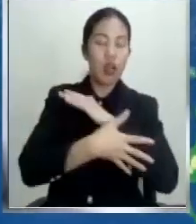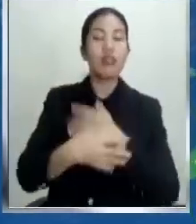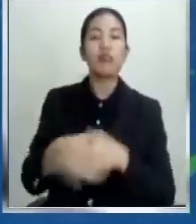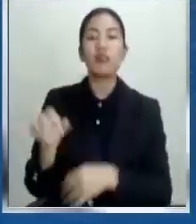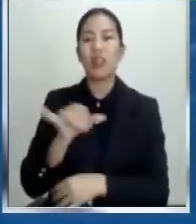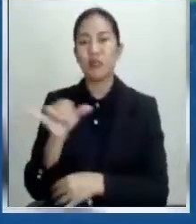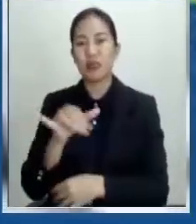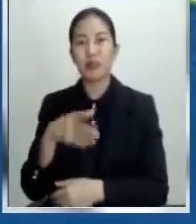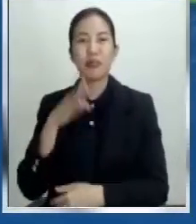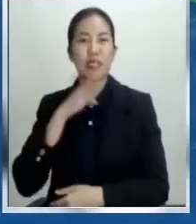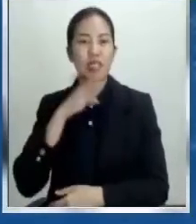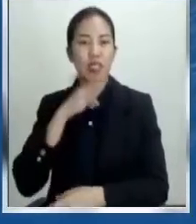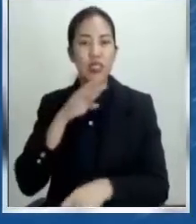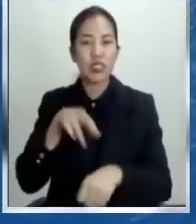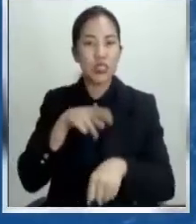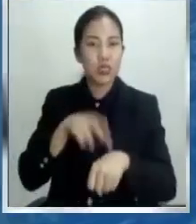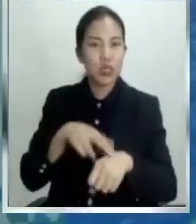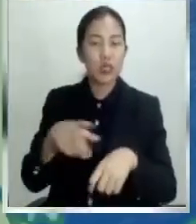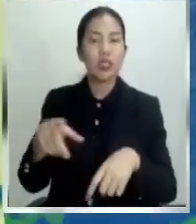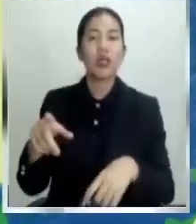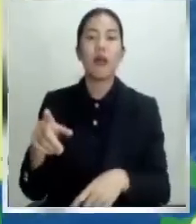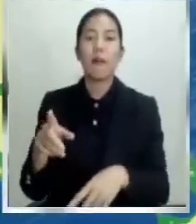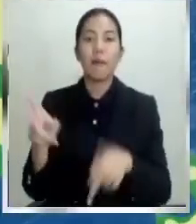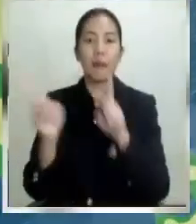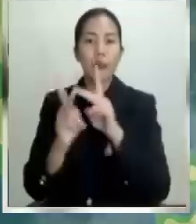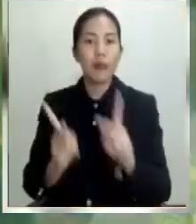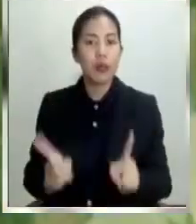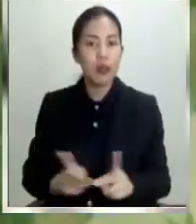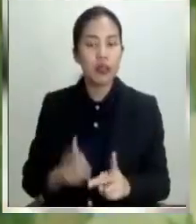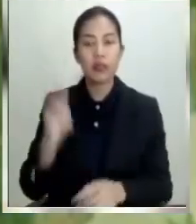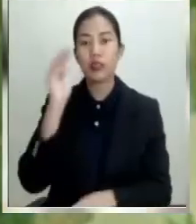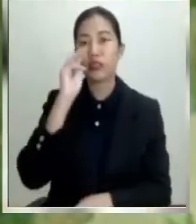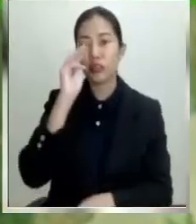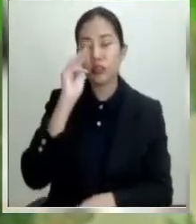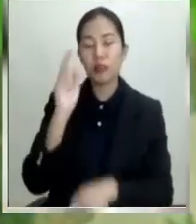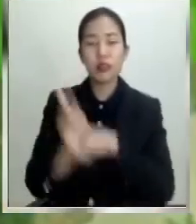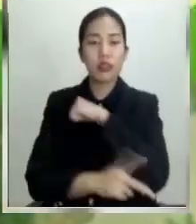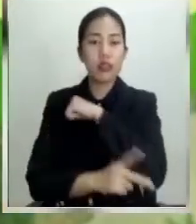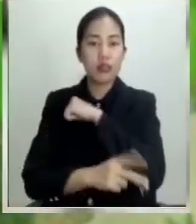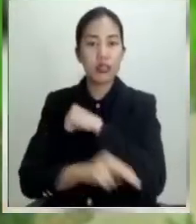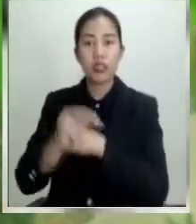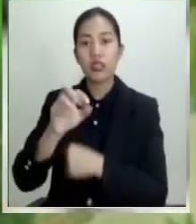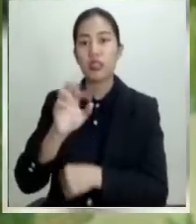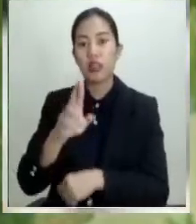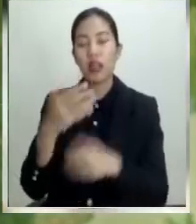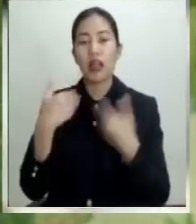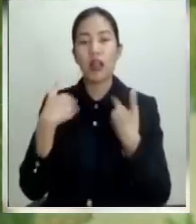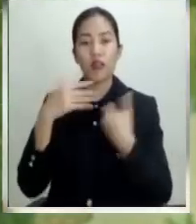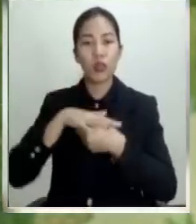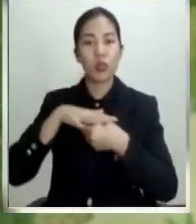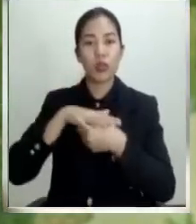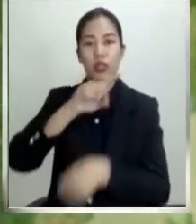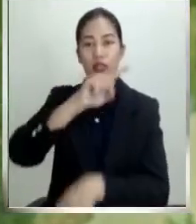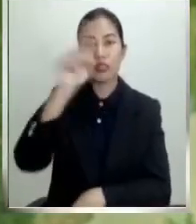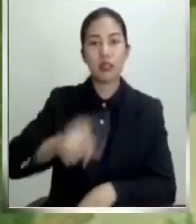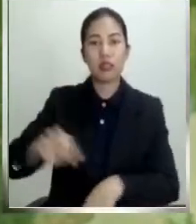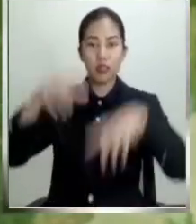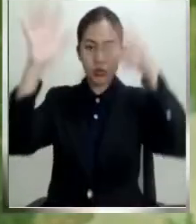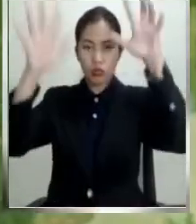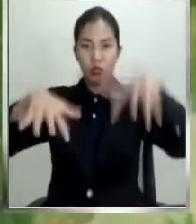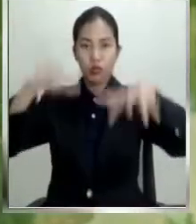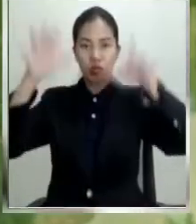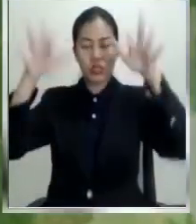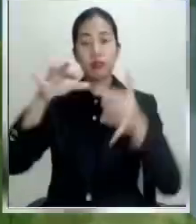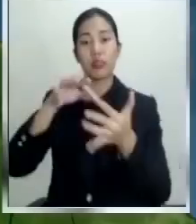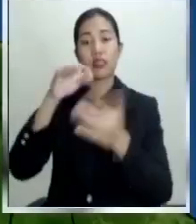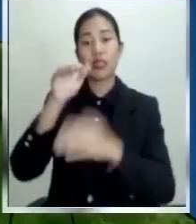Region, Palawan at Mindoro Provinces. Sa Metro Manila, may chance pa rin ang localized thunderstorms lalo po sa hapon. Maliit naman ang posibilidad